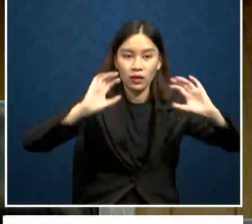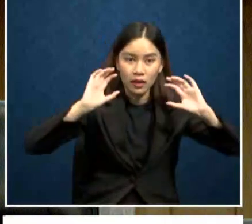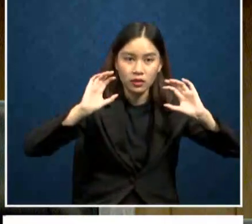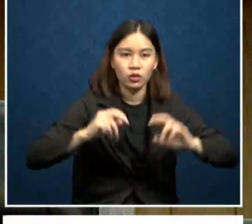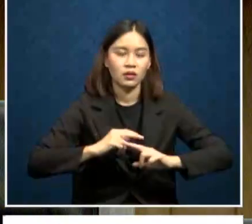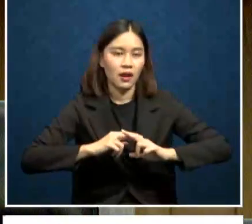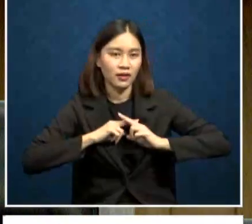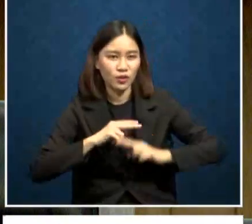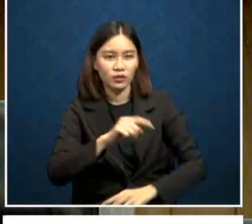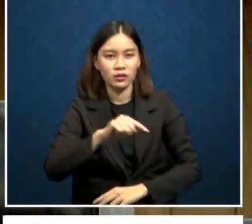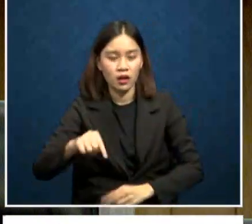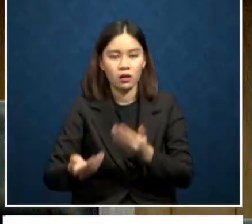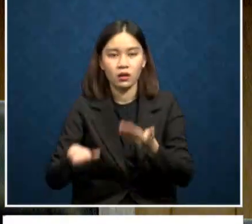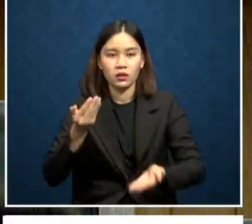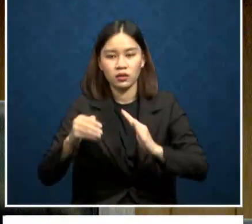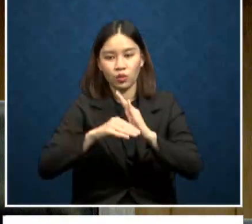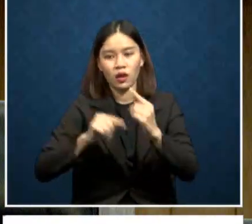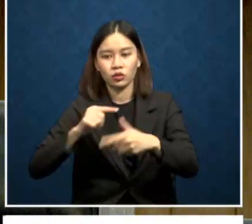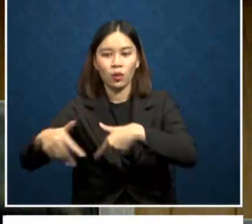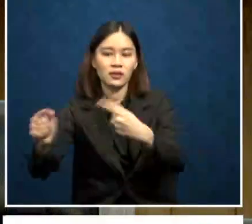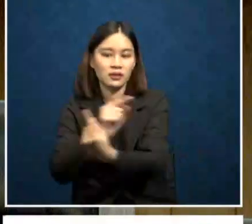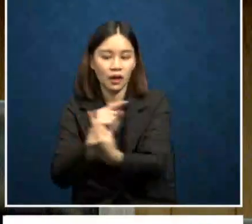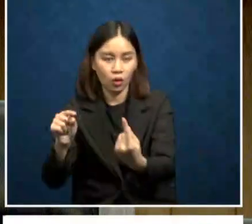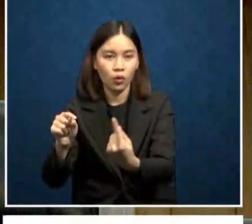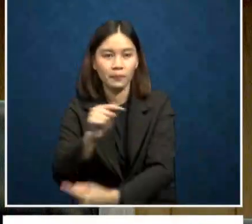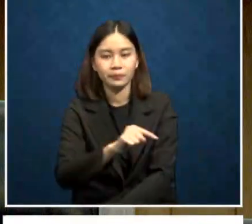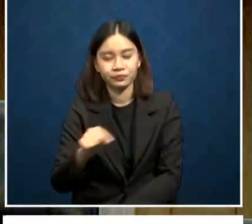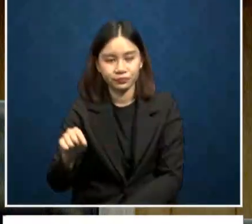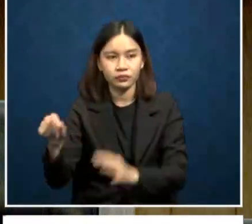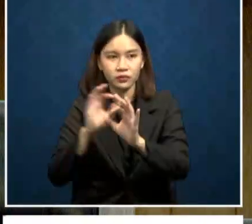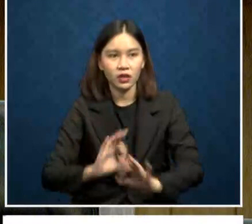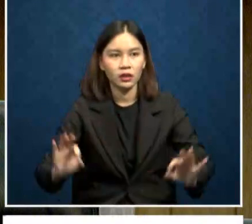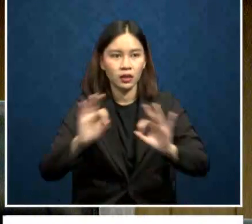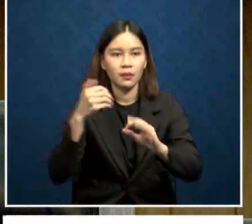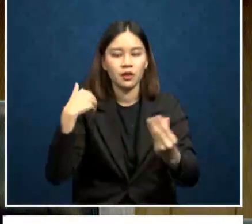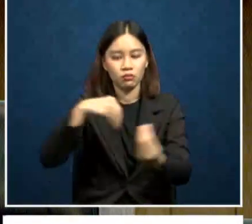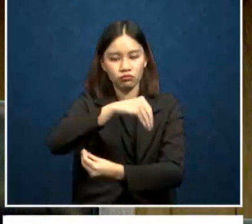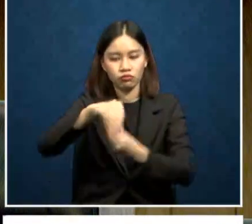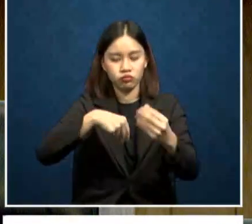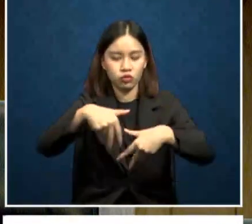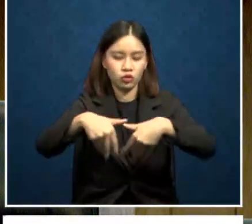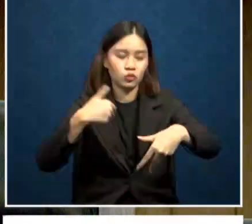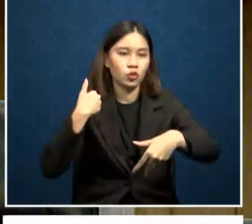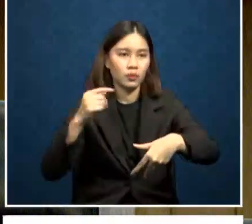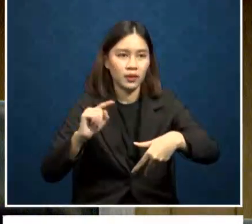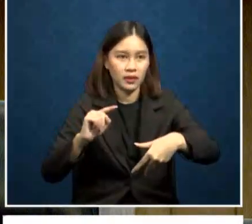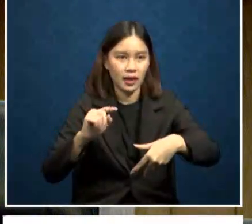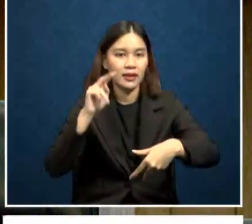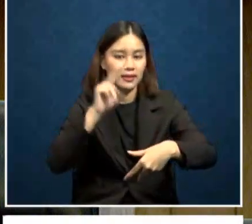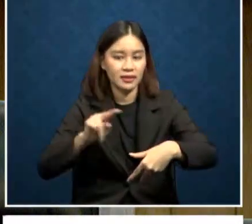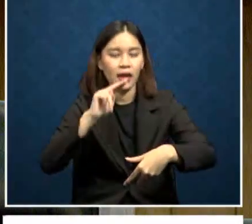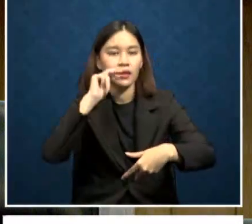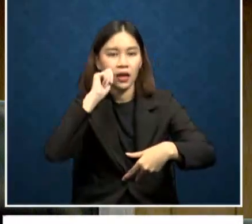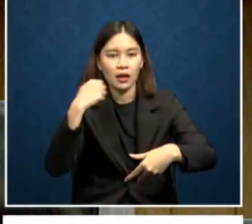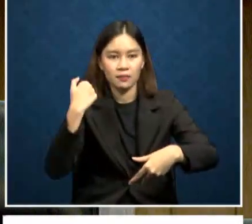ภาคเอกชนหรือกลไกทางประชาสังคมและที่สำคัญก็ก็ยังมีธุรกิจชุมชนอีกที่ได้เป็นผู้ใช้น้ำนะ